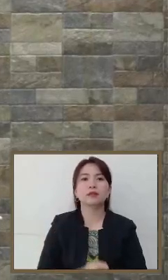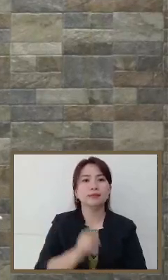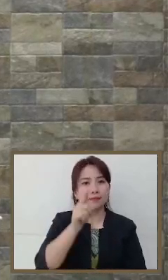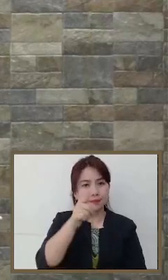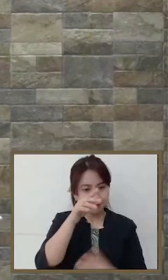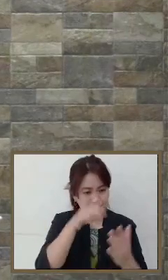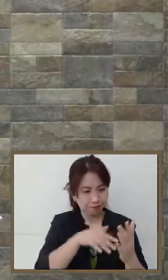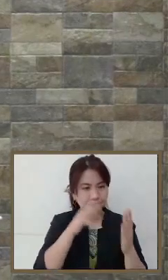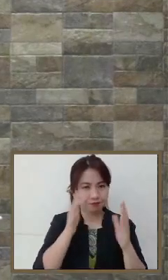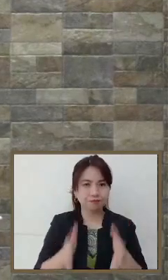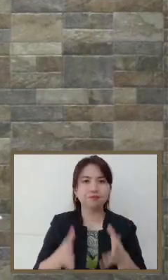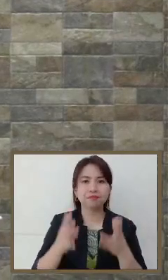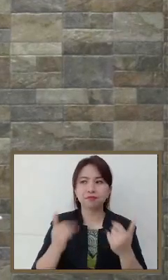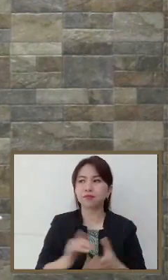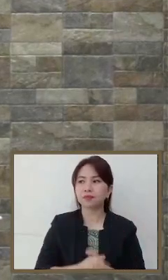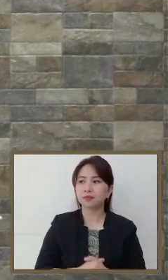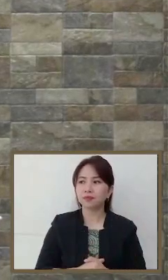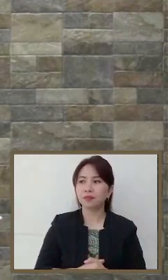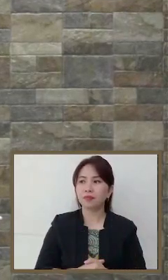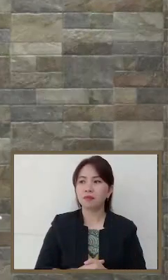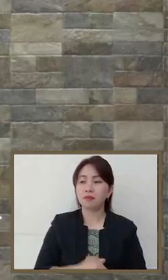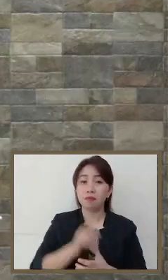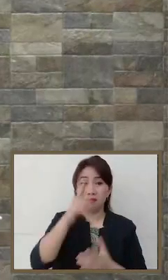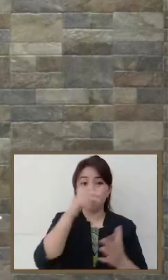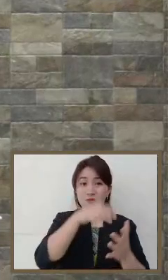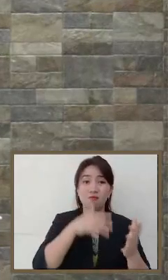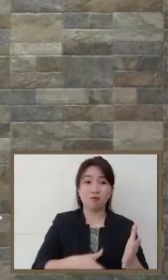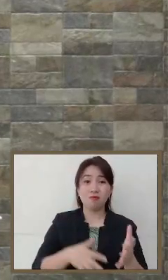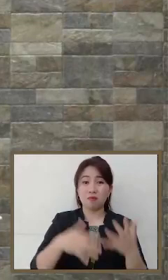exam ko alam kung Magdadala pa kayo ng